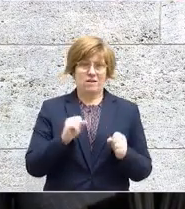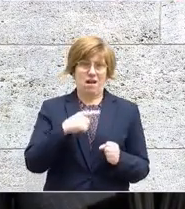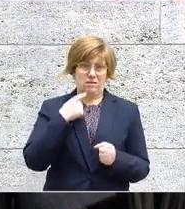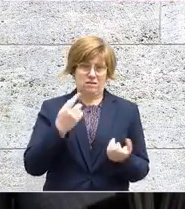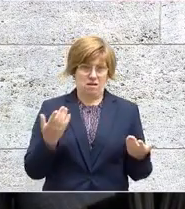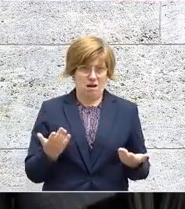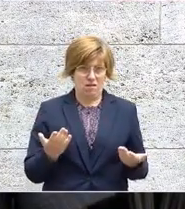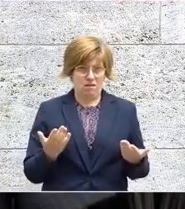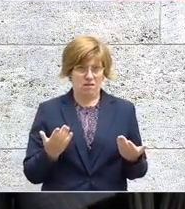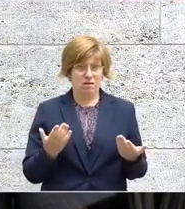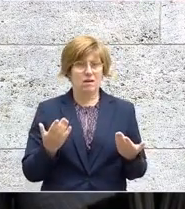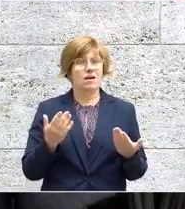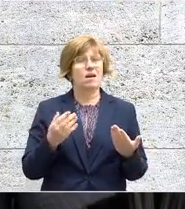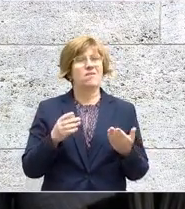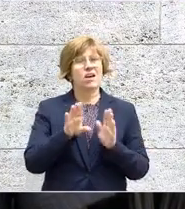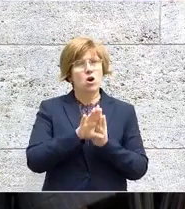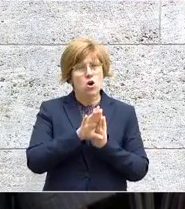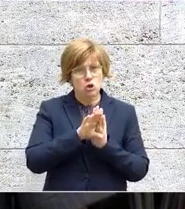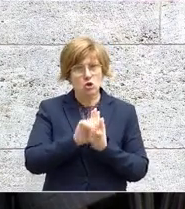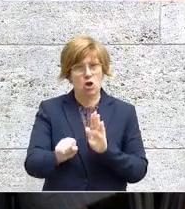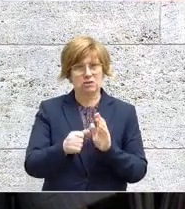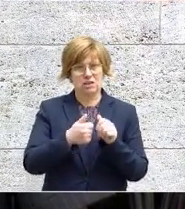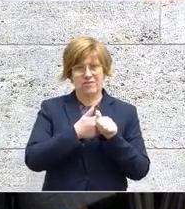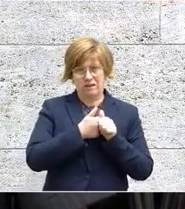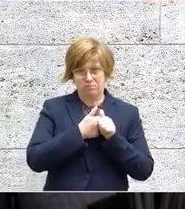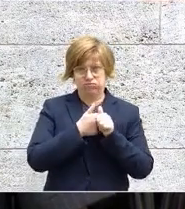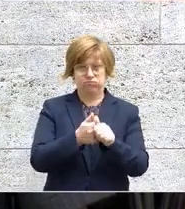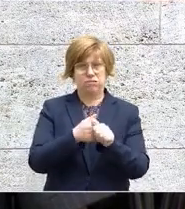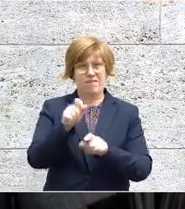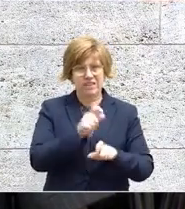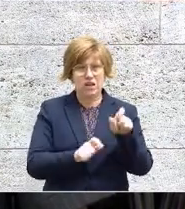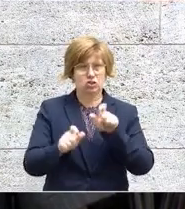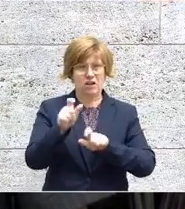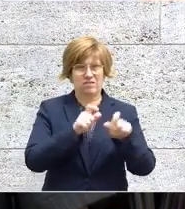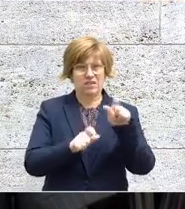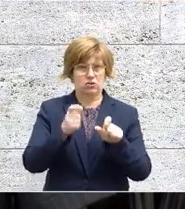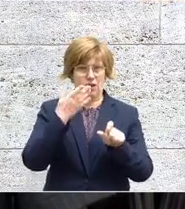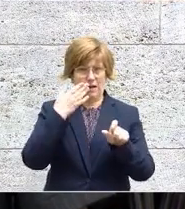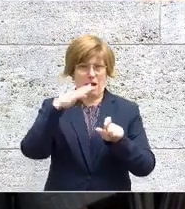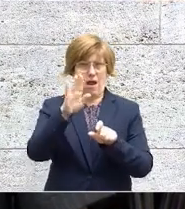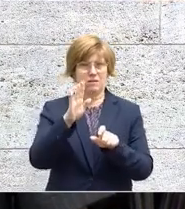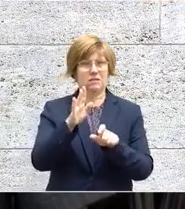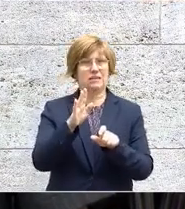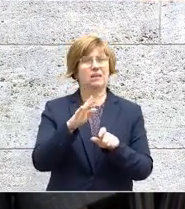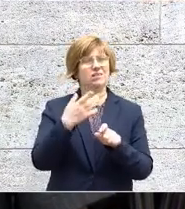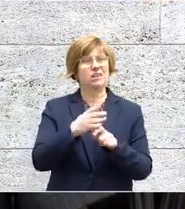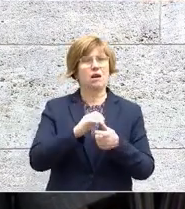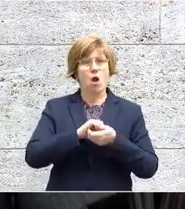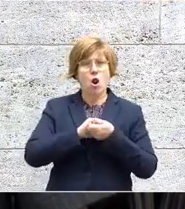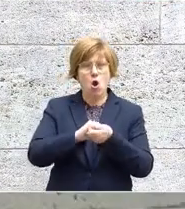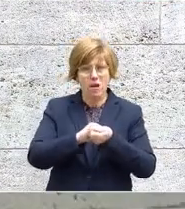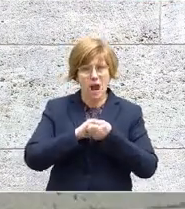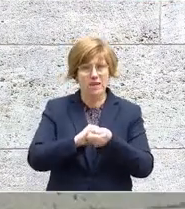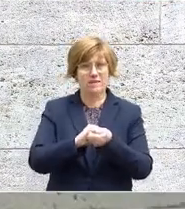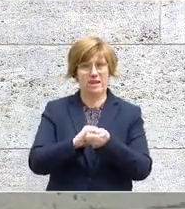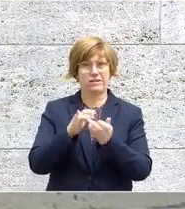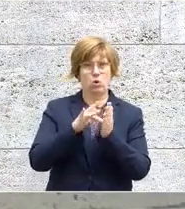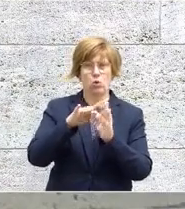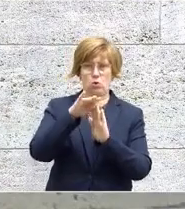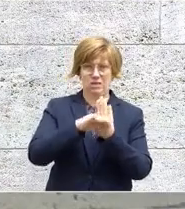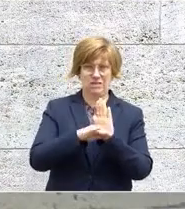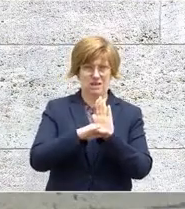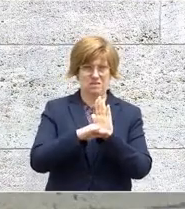sagen, die konsequente Fortsetzung des Widerstands gegen die NS-Diktatur ist die Loyalität zum